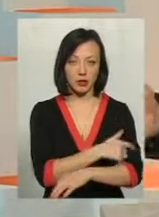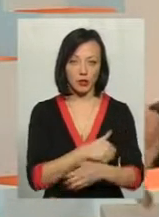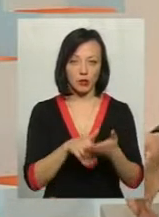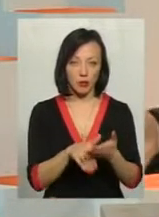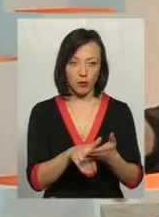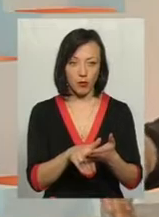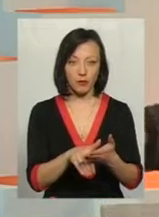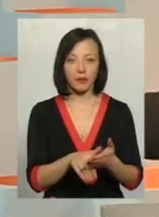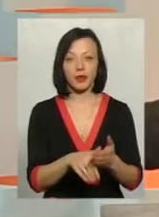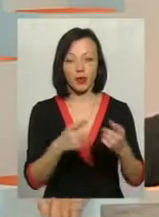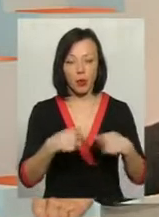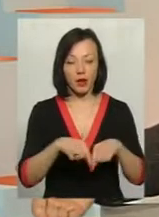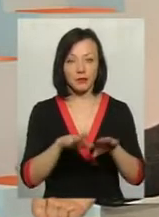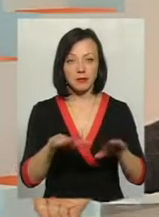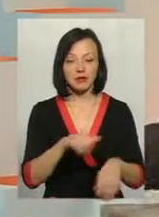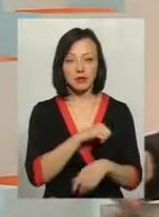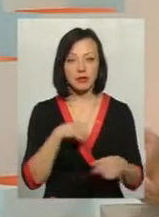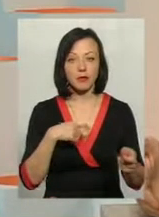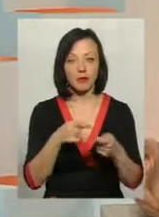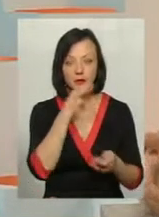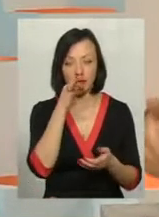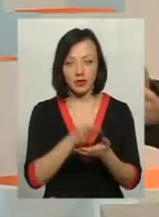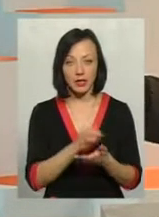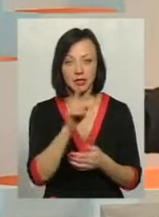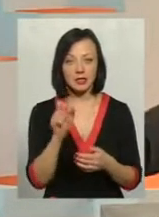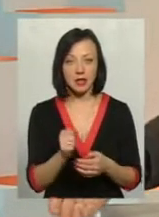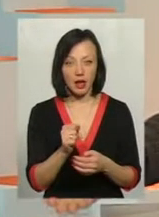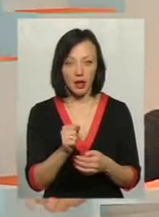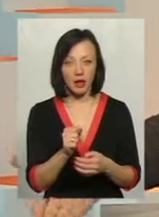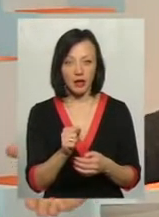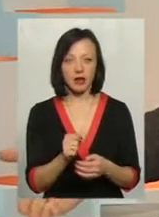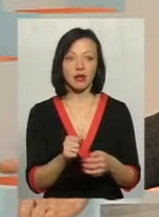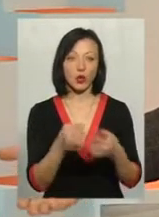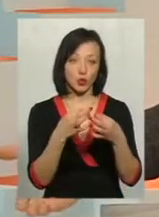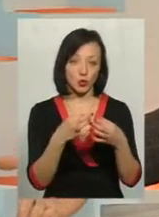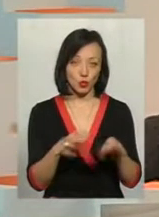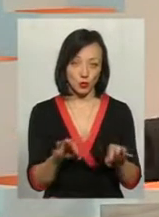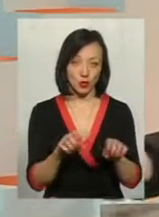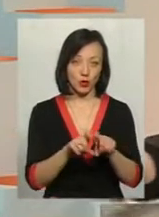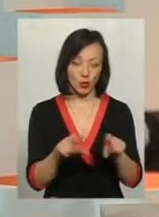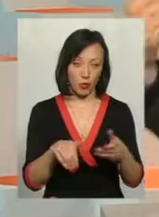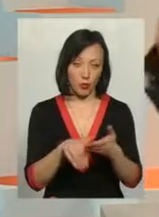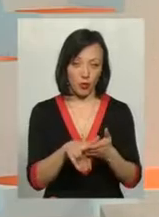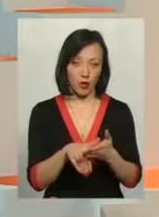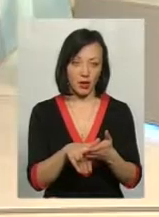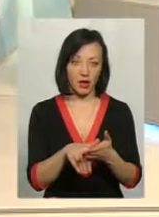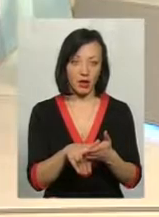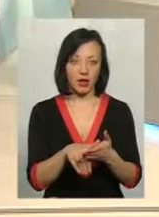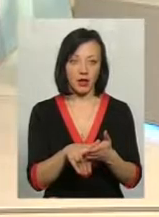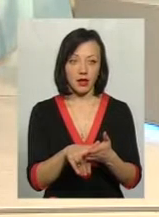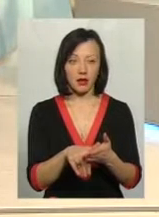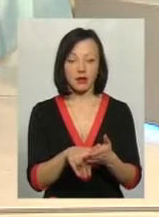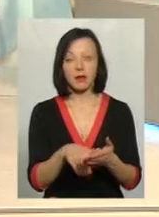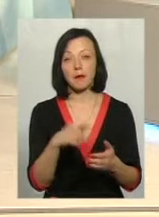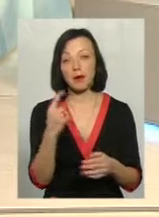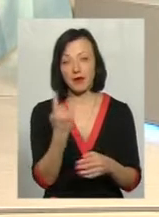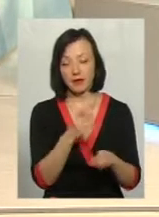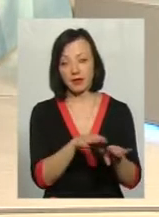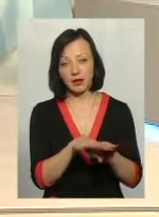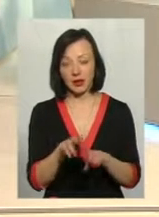допомоги. Орган місцевого самоврядування відповідає за фізичну доступність медичної допомоги. Тобто, якщо ми говоримо про